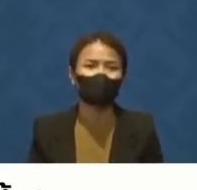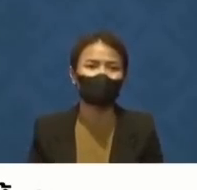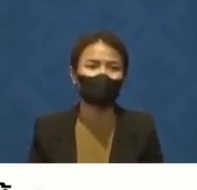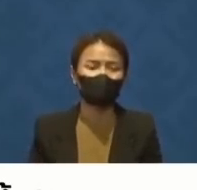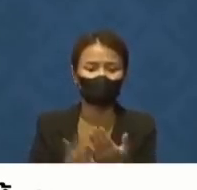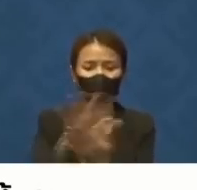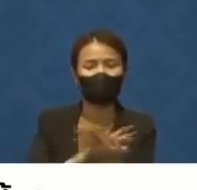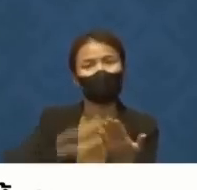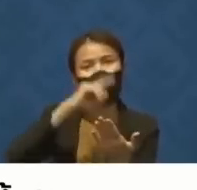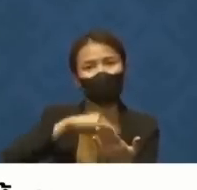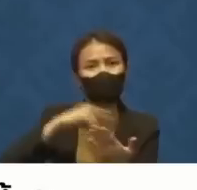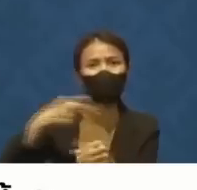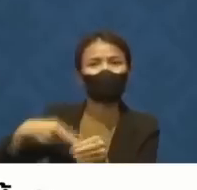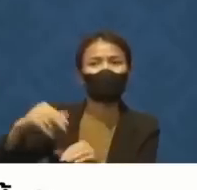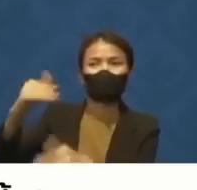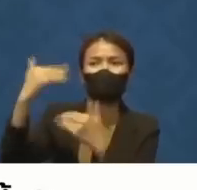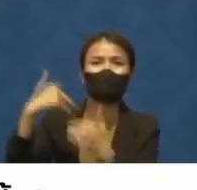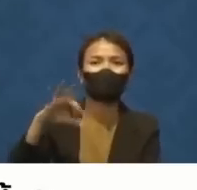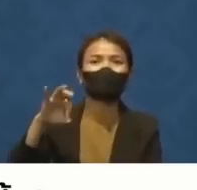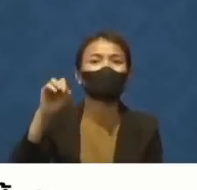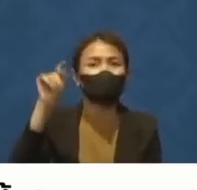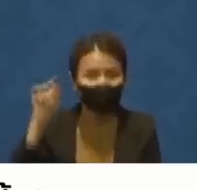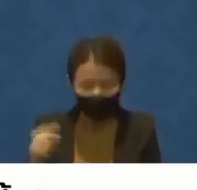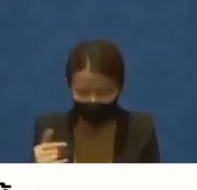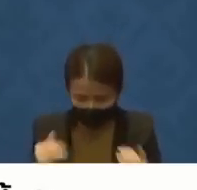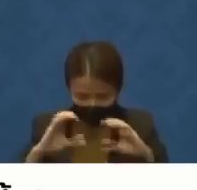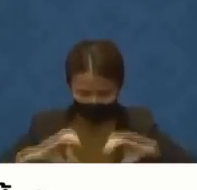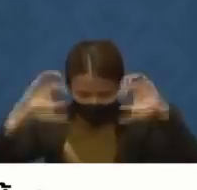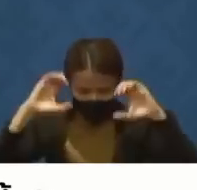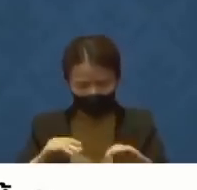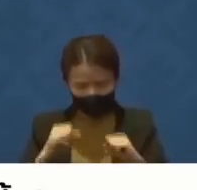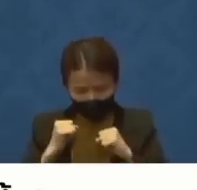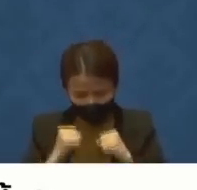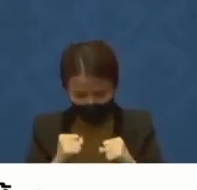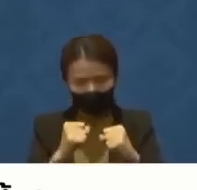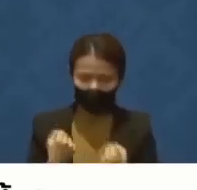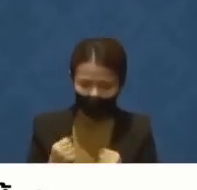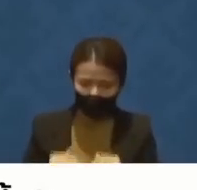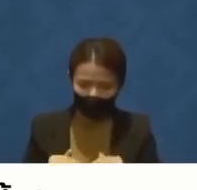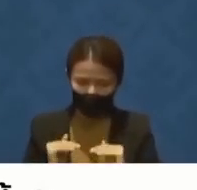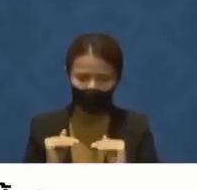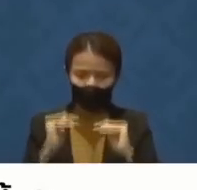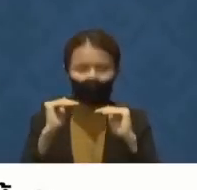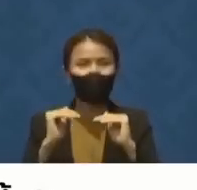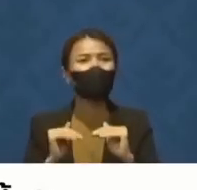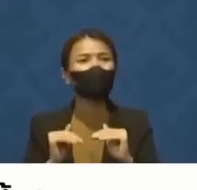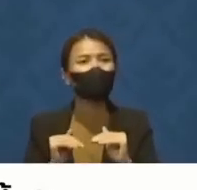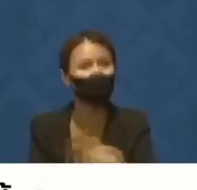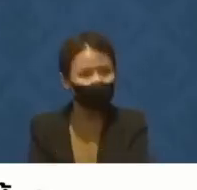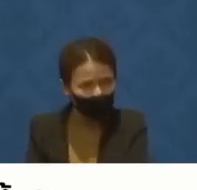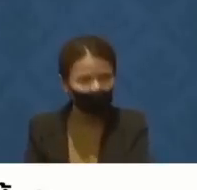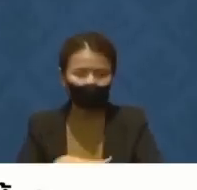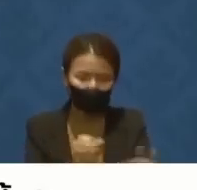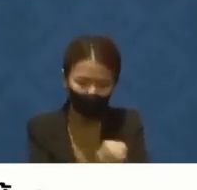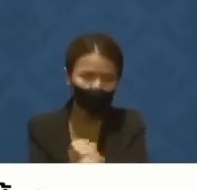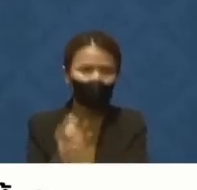ที่เกิดขึ้นก็คือรัฐบาลก็ต้องพยายามนะครับพยายามที่จะความเดือดร้อนแต่ประคับประคอง